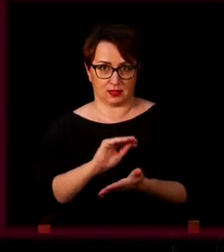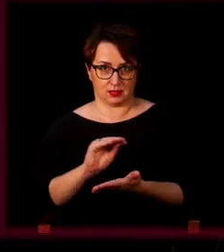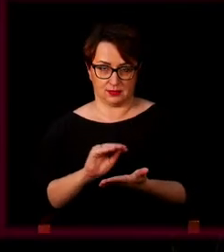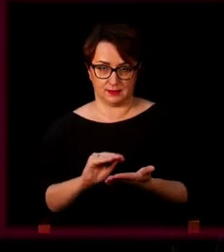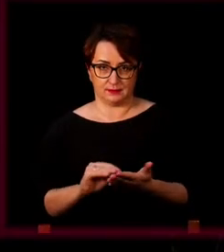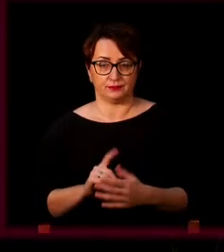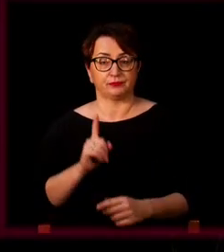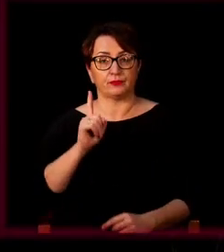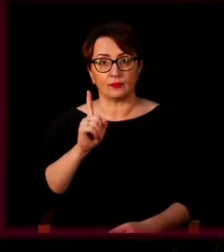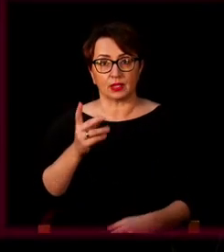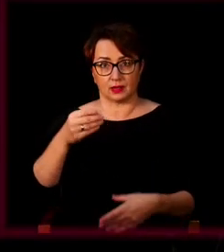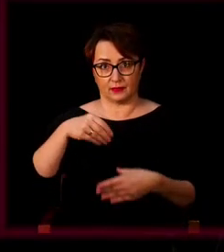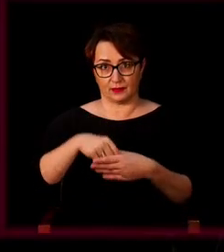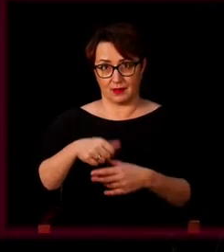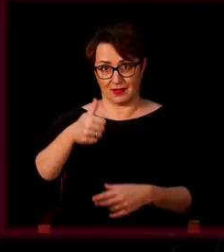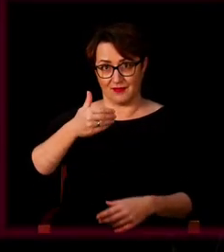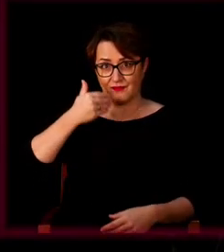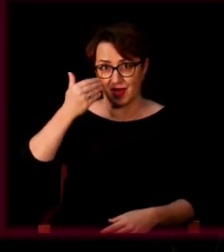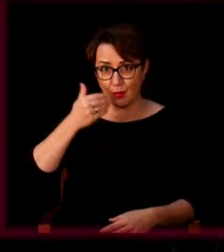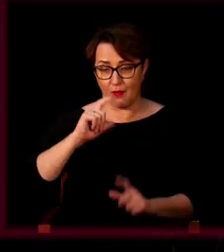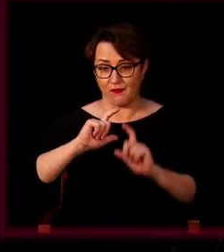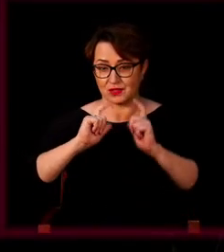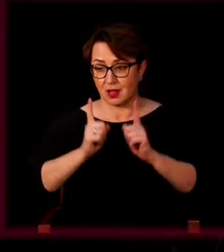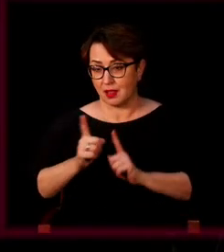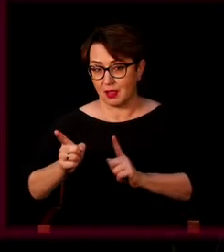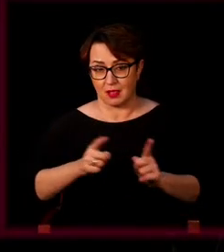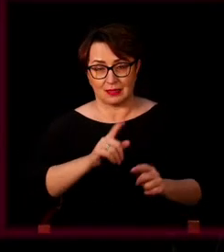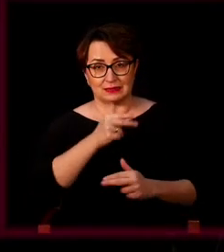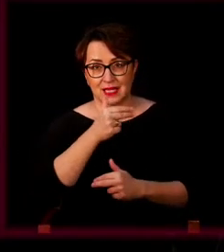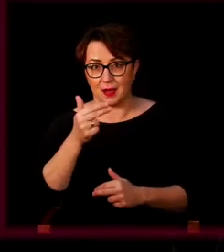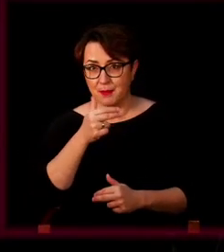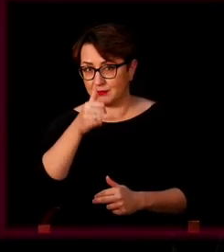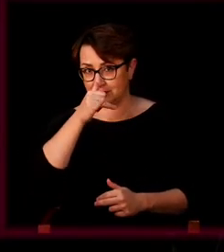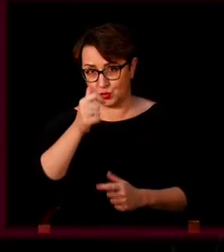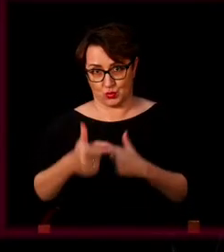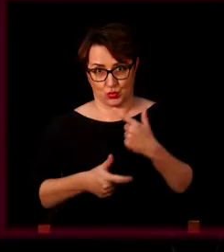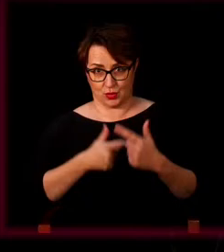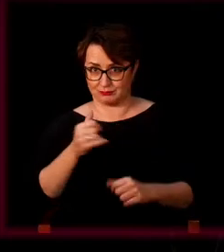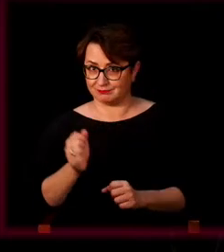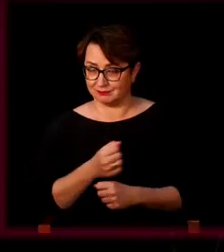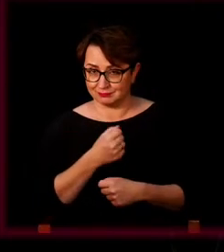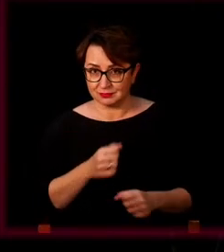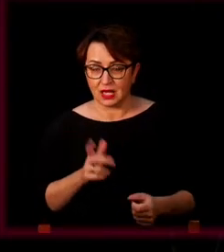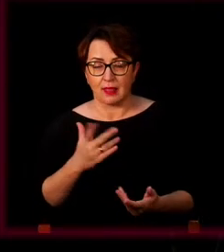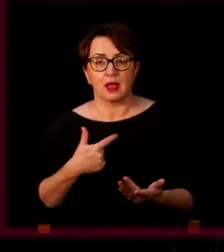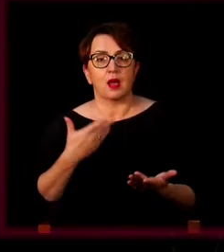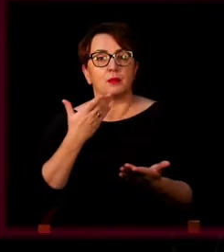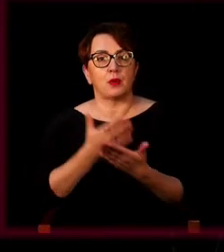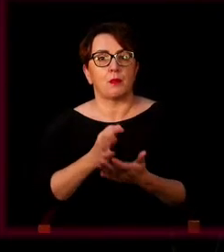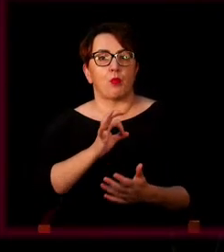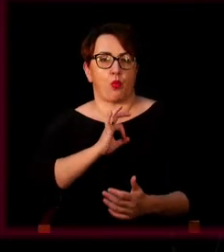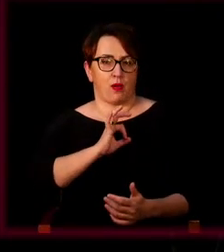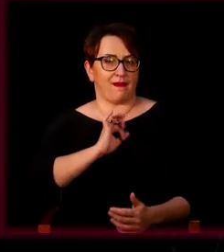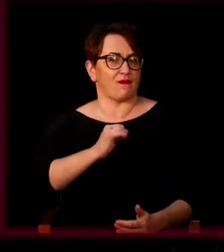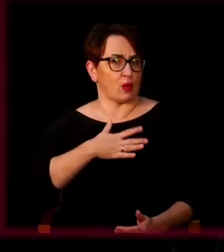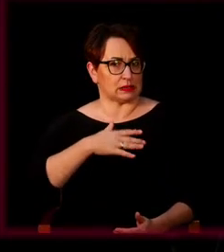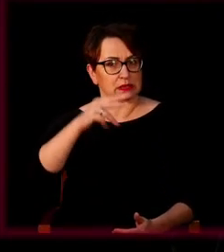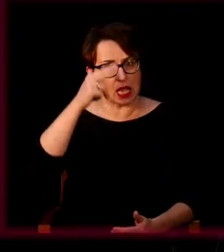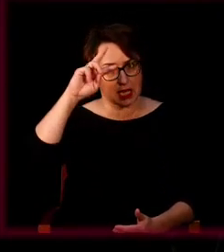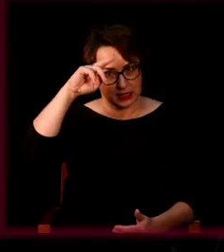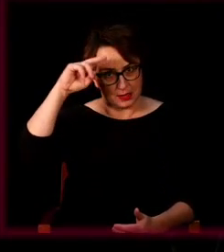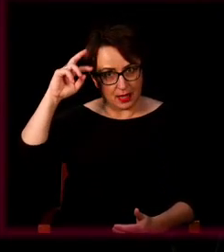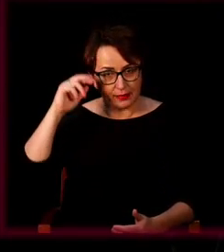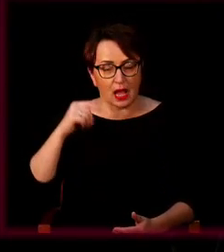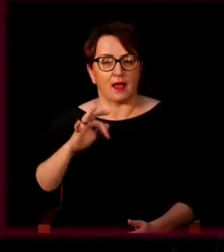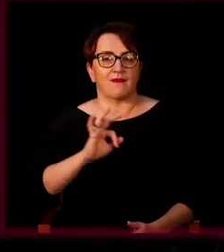ramach jednego wykładu wszystkich wątków nie da się poruszyć. Zaproponuję pewną taką swoją interpretację,